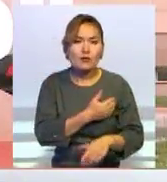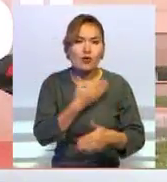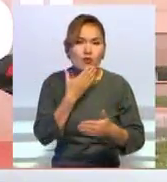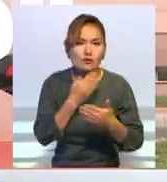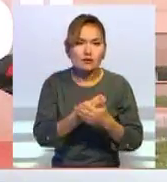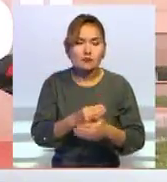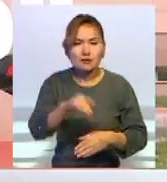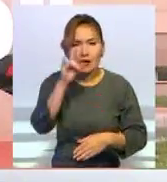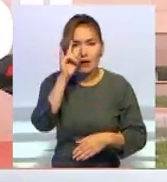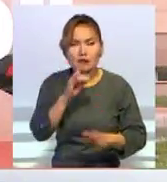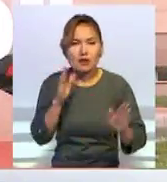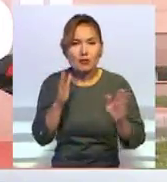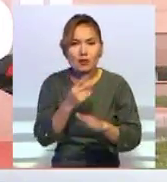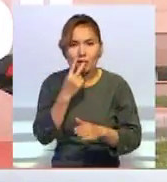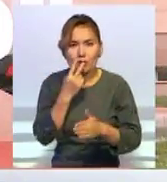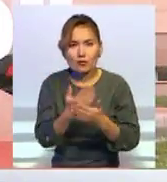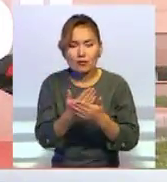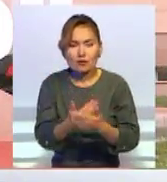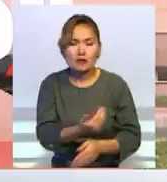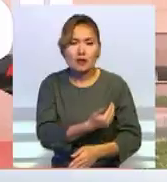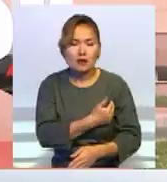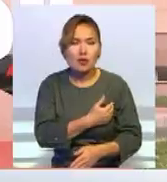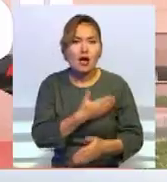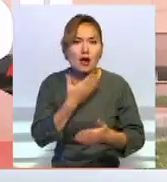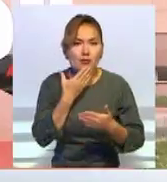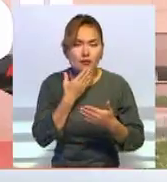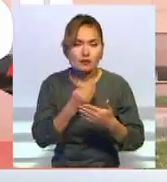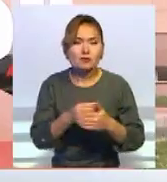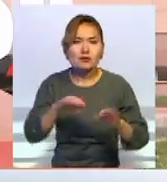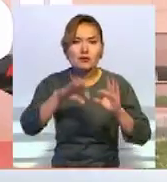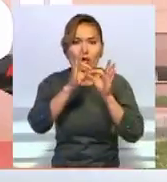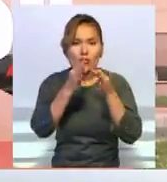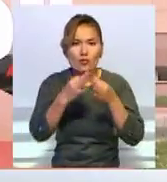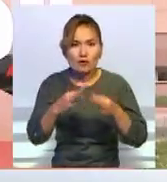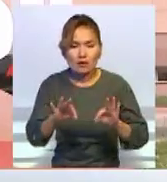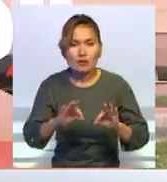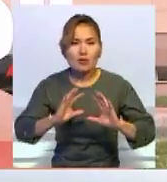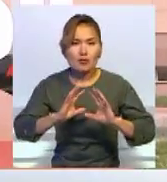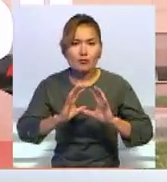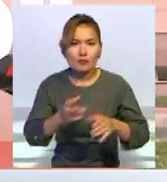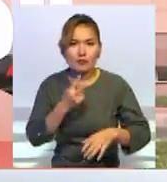біздің өнерімізді үлкен-үлкен биік-биік белестерге көтеру.